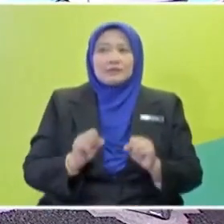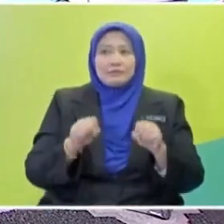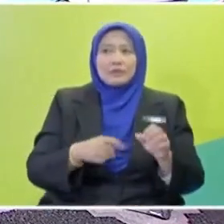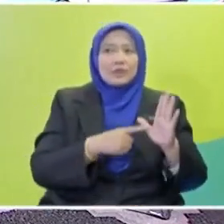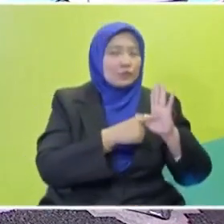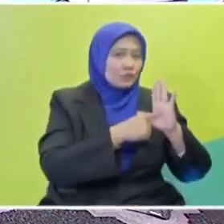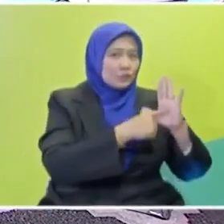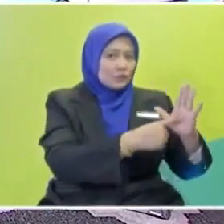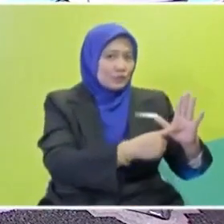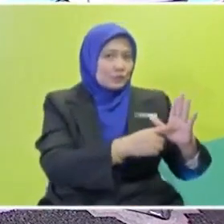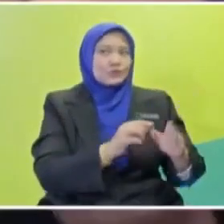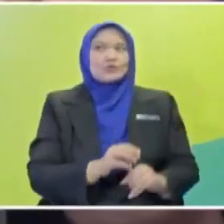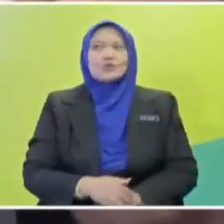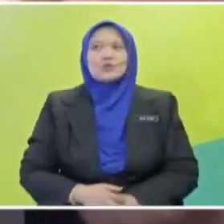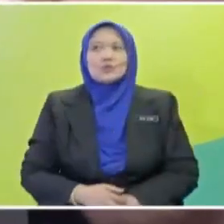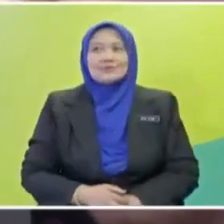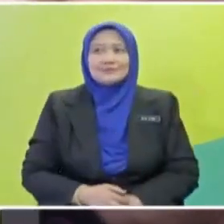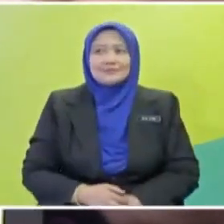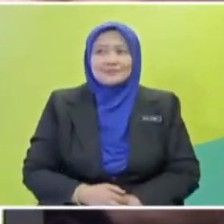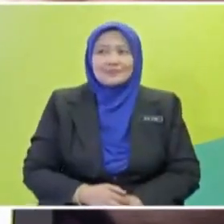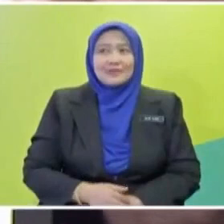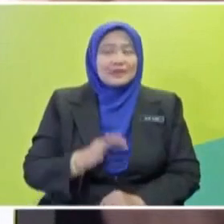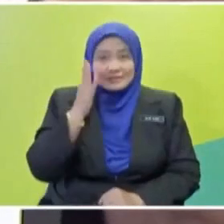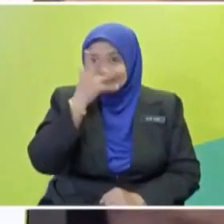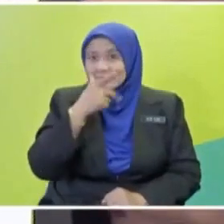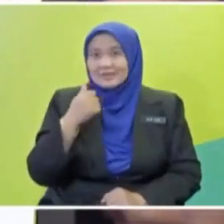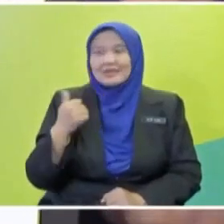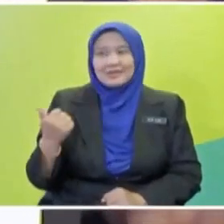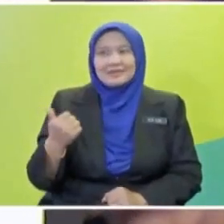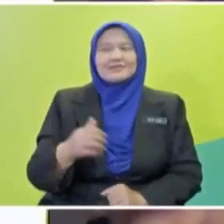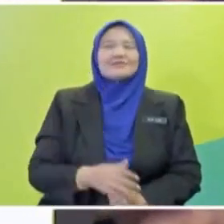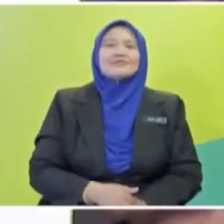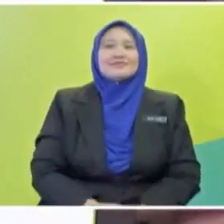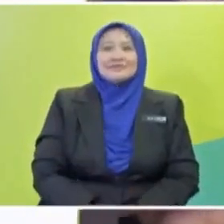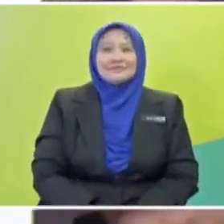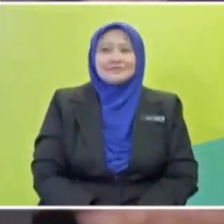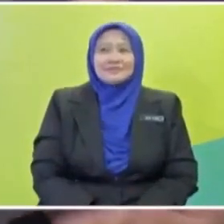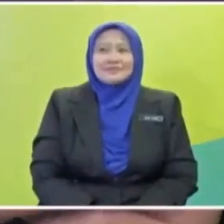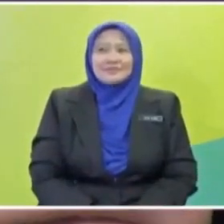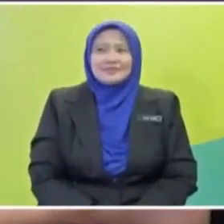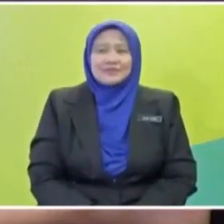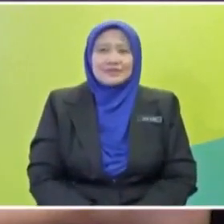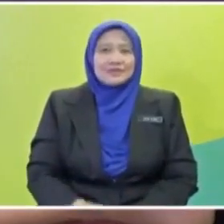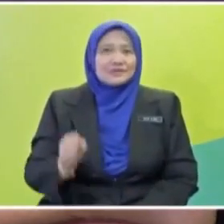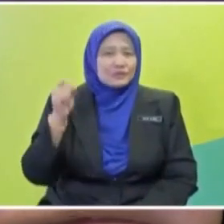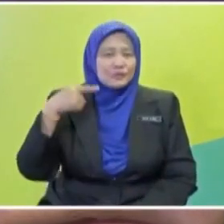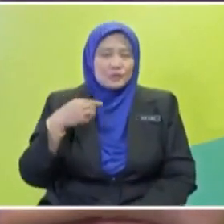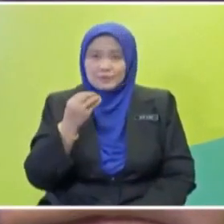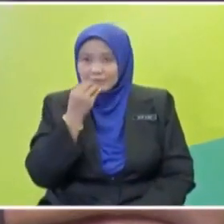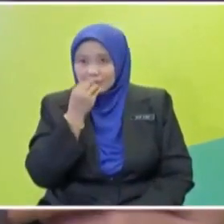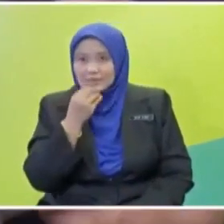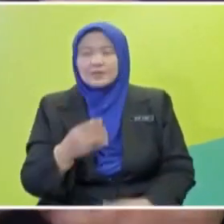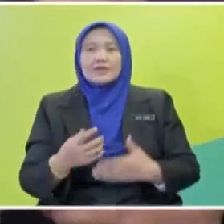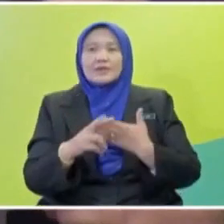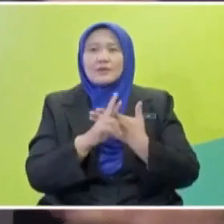Syafiqah. Cantik tak? Cantik ke tak? Syafiqah makan roti bakar ke pagi tadi? Betul,